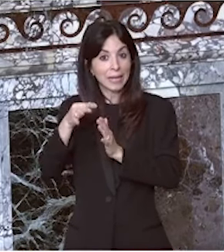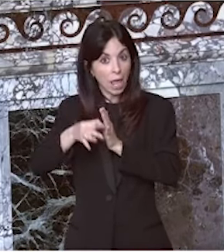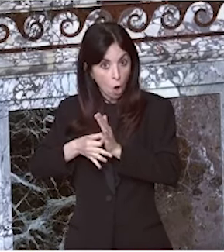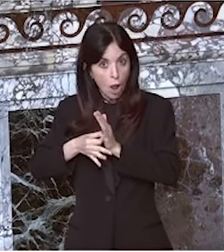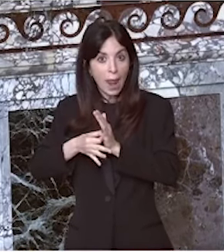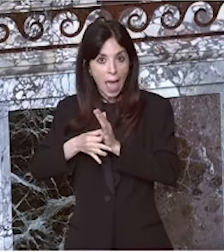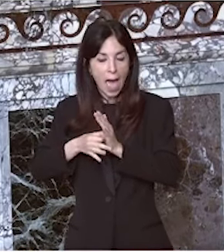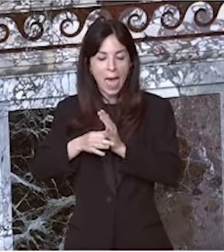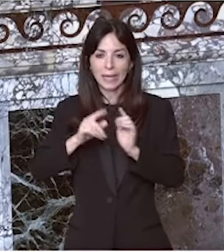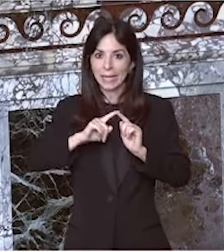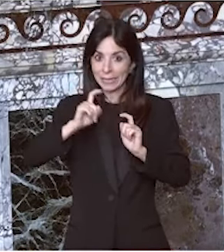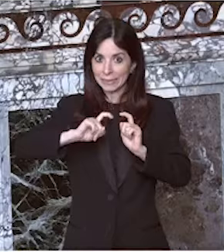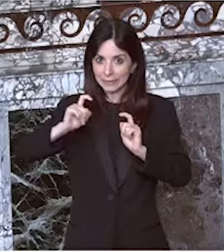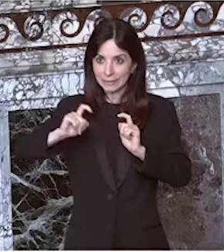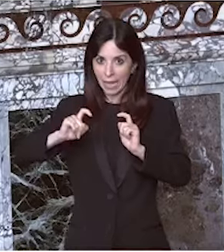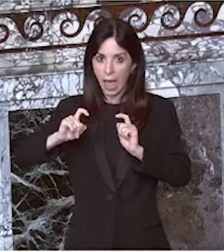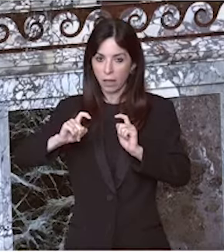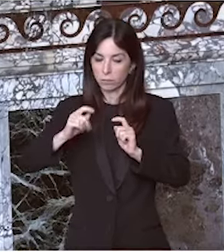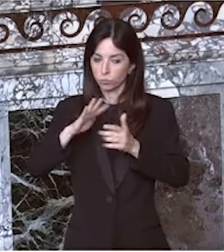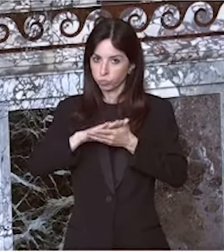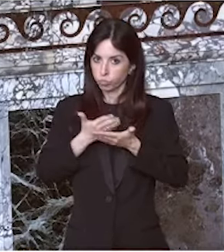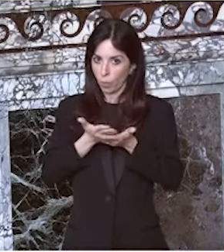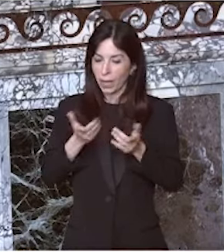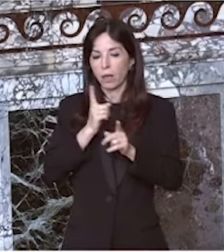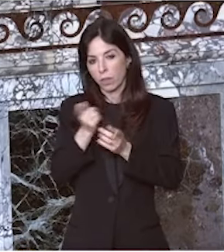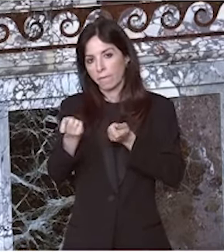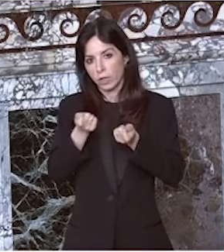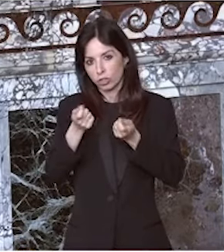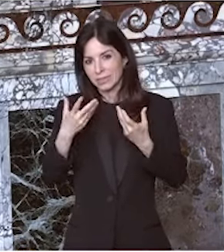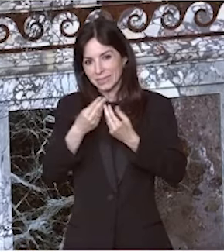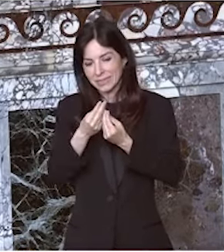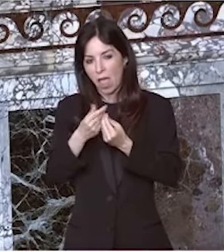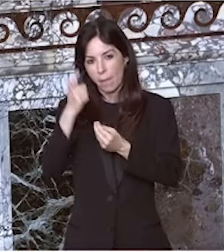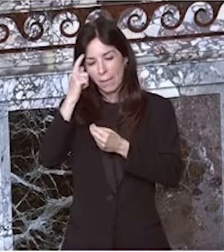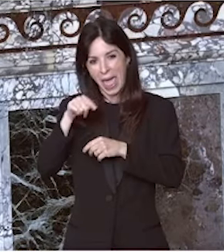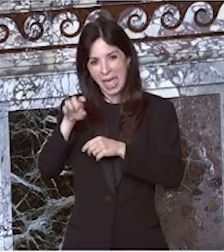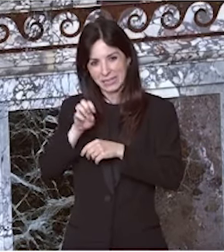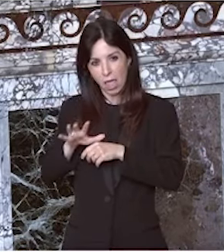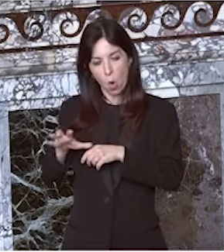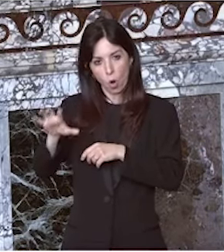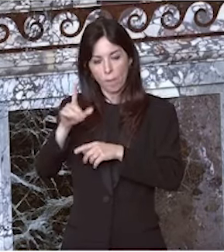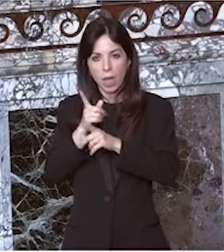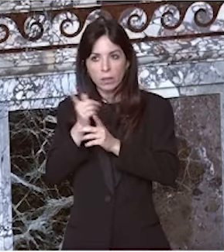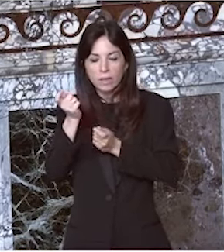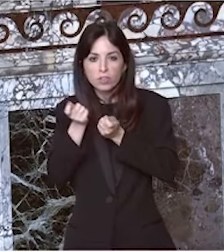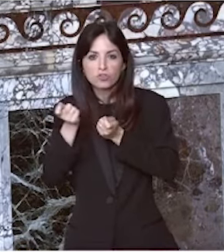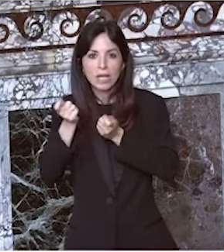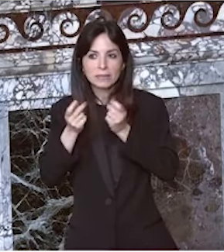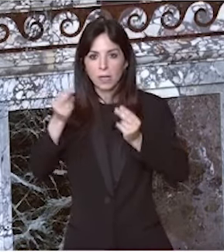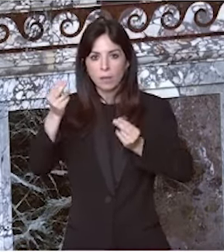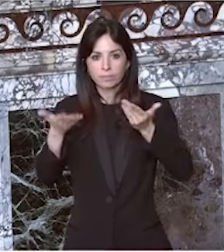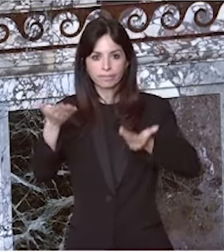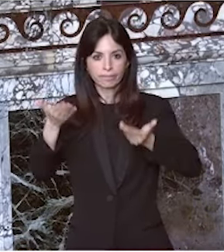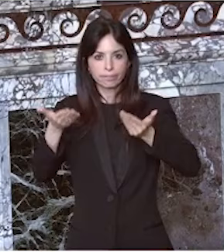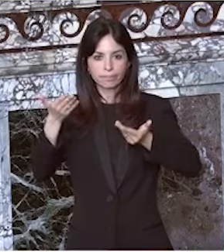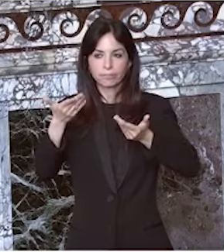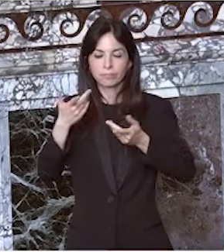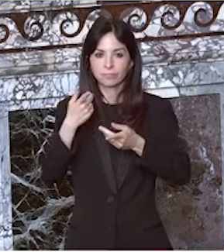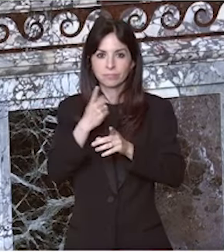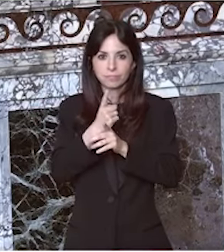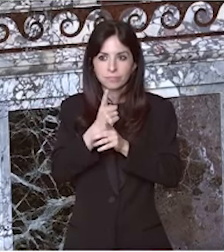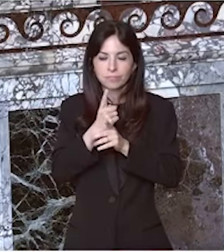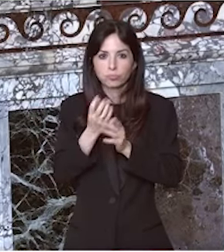dall'Istat. Occorrerà gestirlo in coordinamento con gli altri paesi europei, bilanciando le esigenze della produzione con